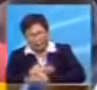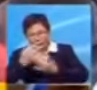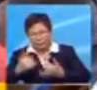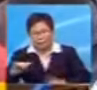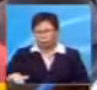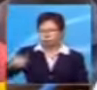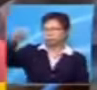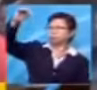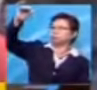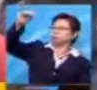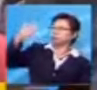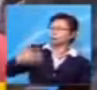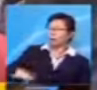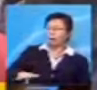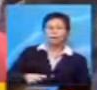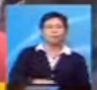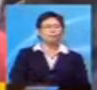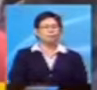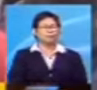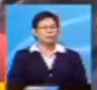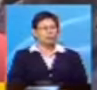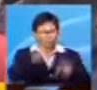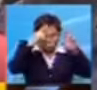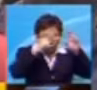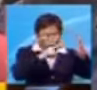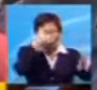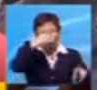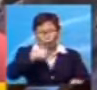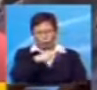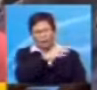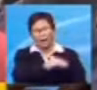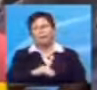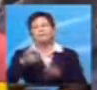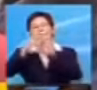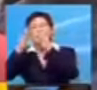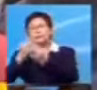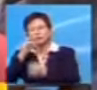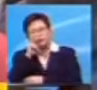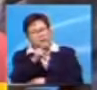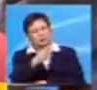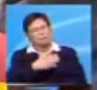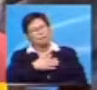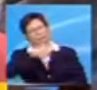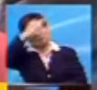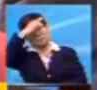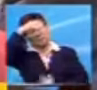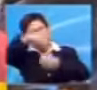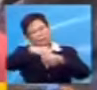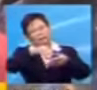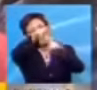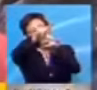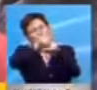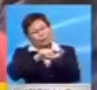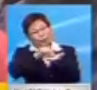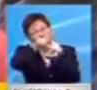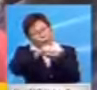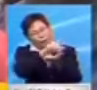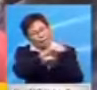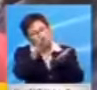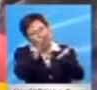adult and it was a big honor for me and my family to listen and also see my dad in the news and also